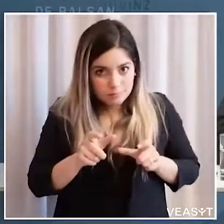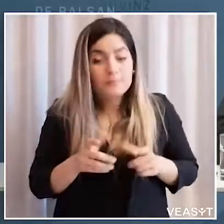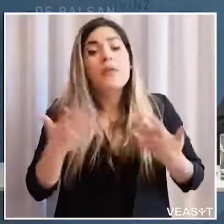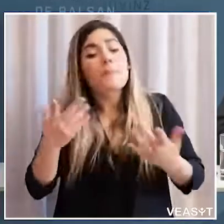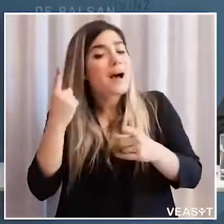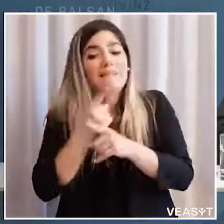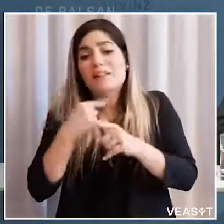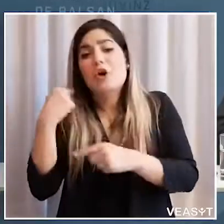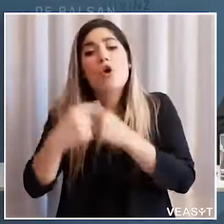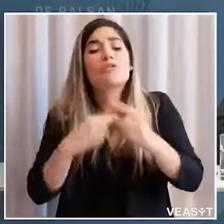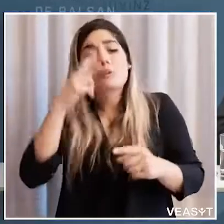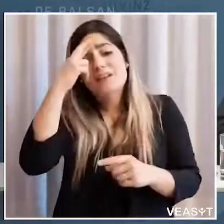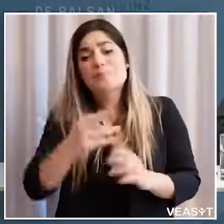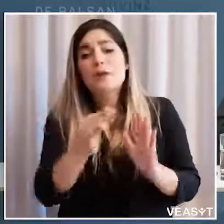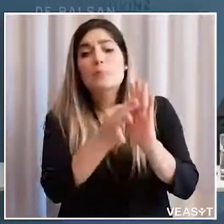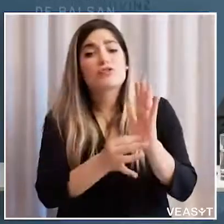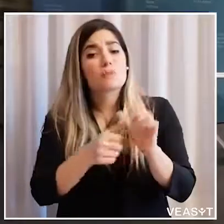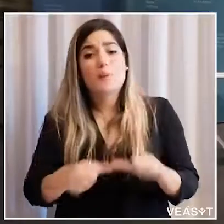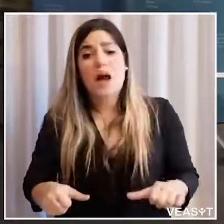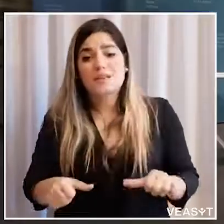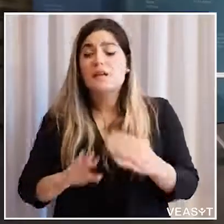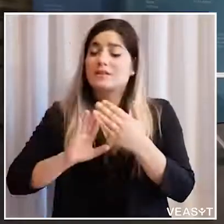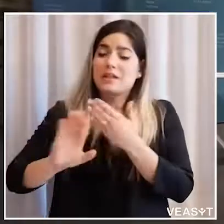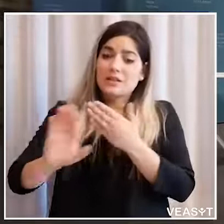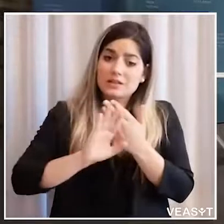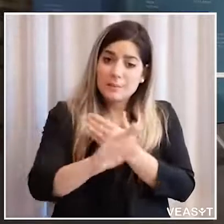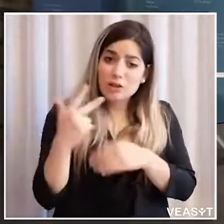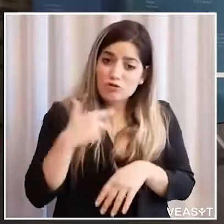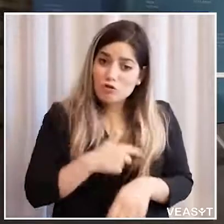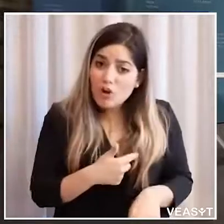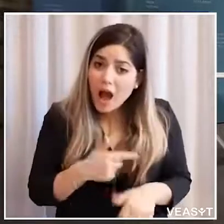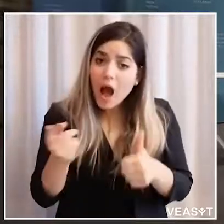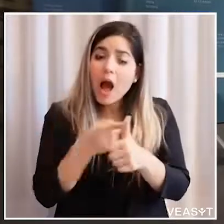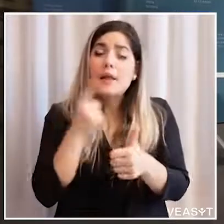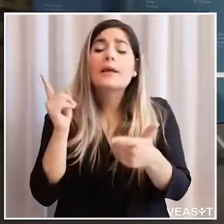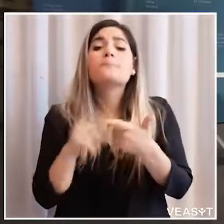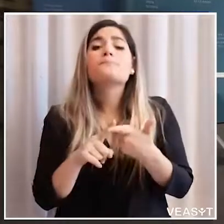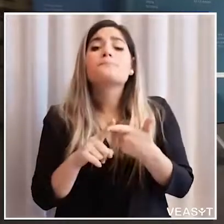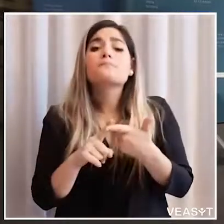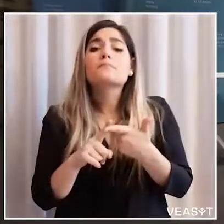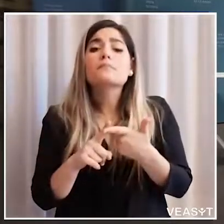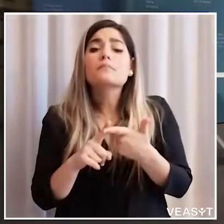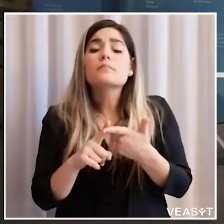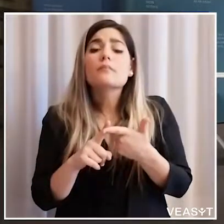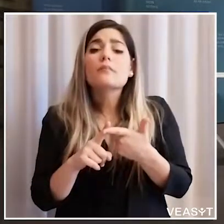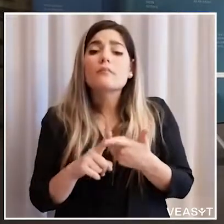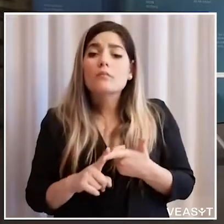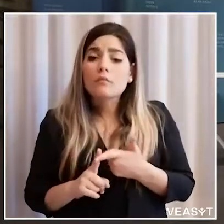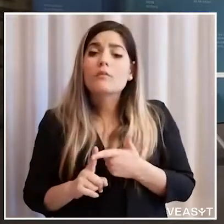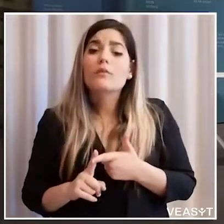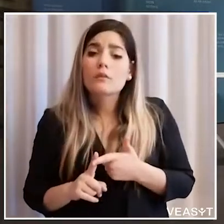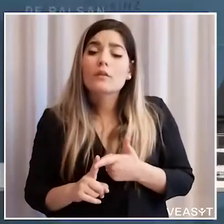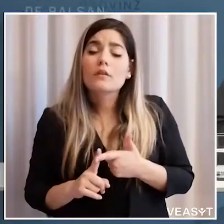continuiamo a rispettare i principi base c'è il distanziamento sociale che